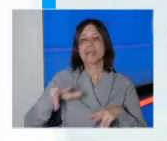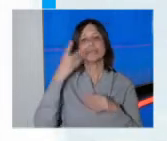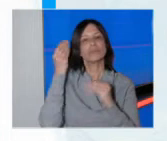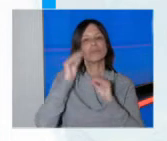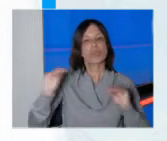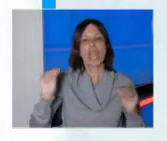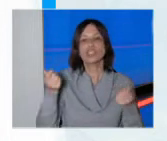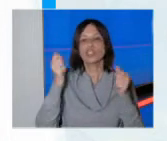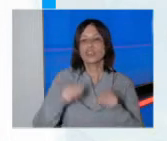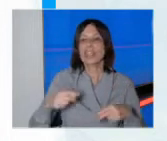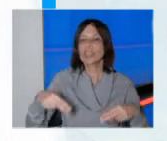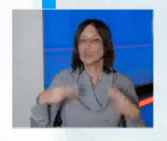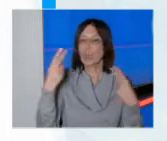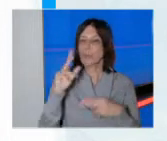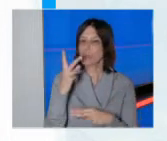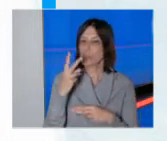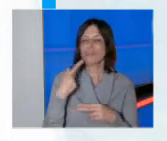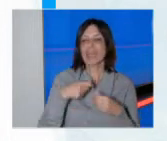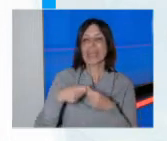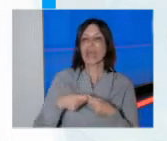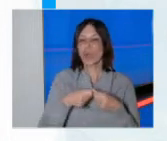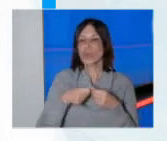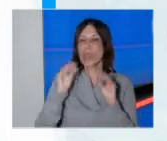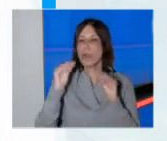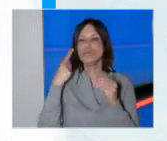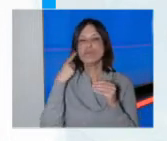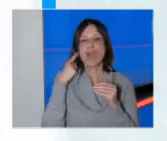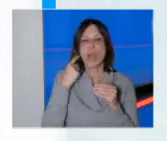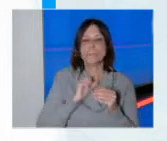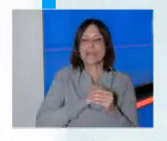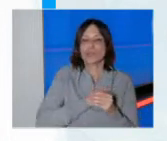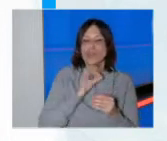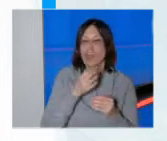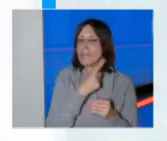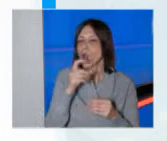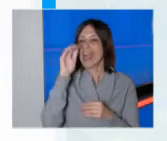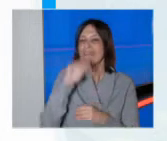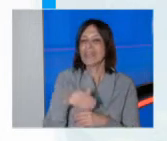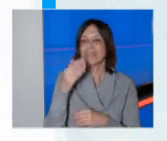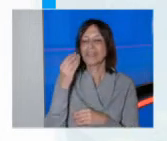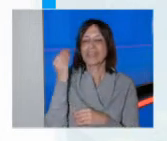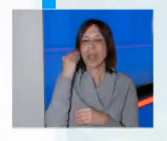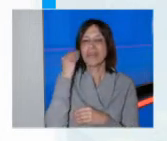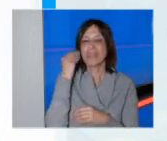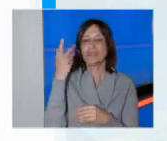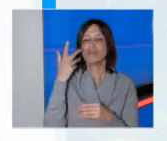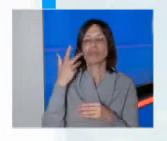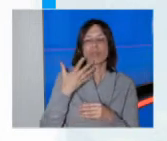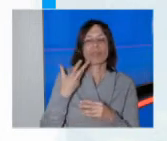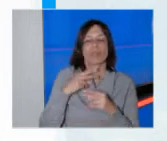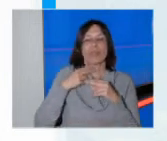שני, ובאשר לארגוני המורים, מישהו שמע מהם משהו על המצוקה של מאות אלפי התלמידים שנמקים בבית כבר